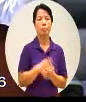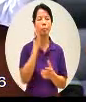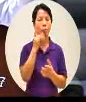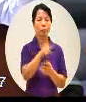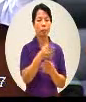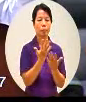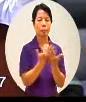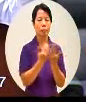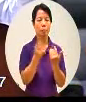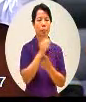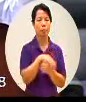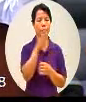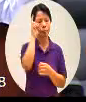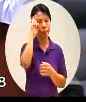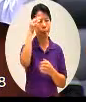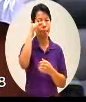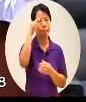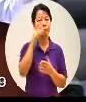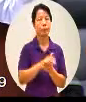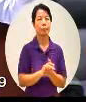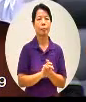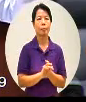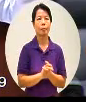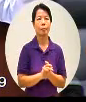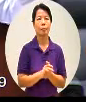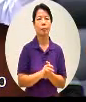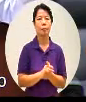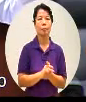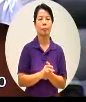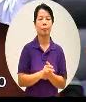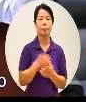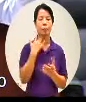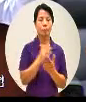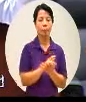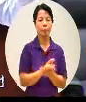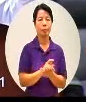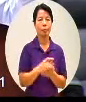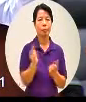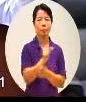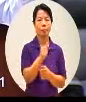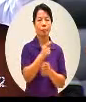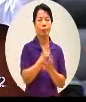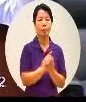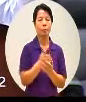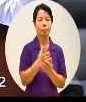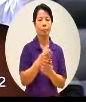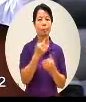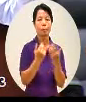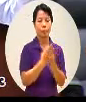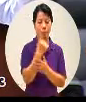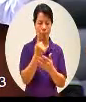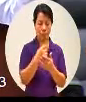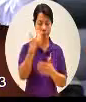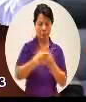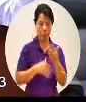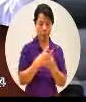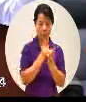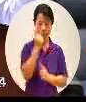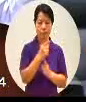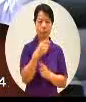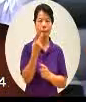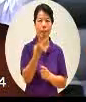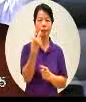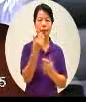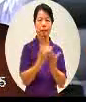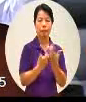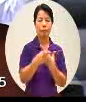他是中等的，哎，我每一科跟你最厉害的，我只差几分，两分而已哦。其实这个差距不大